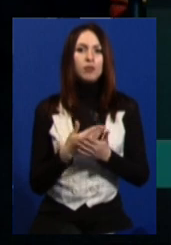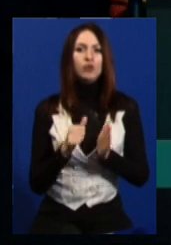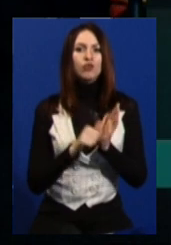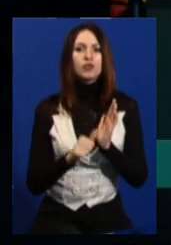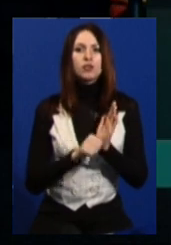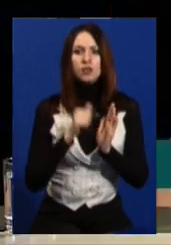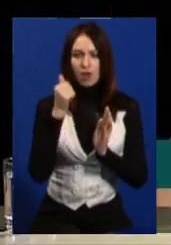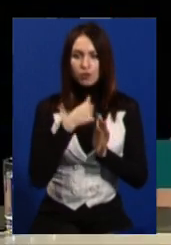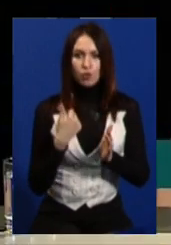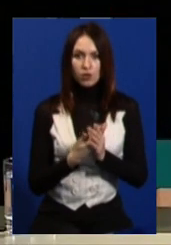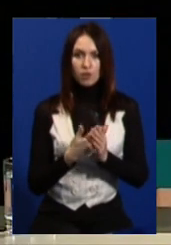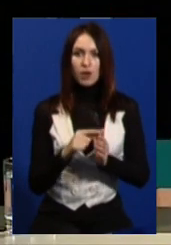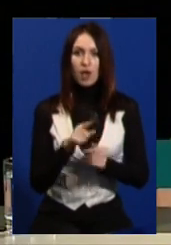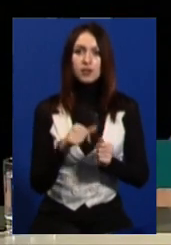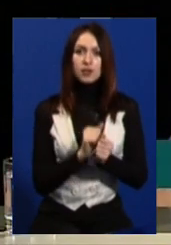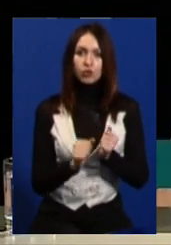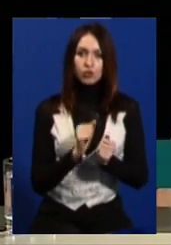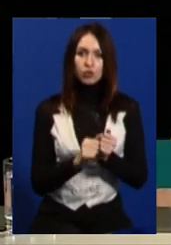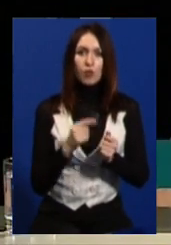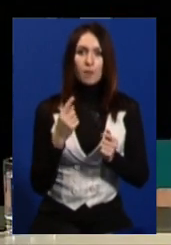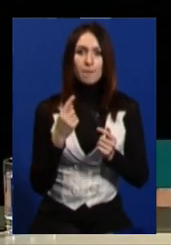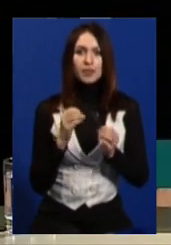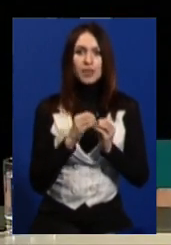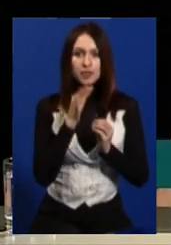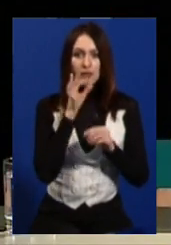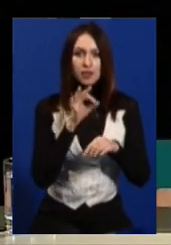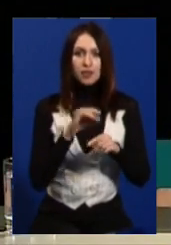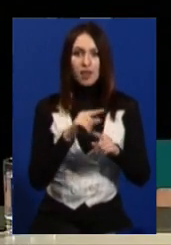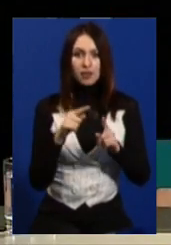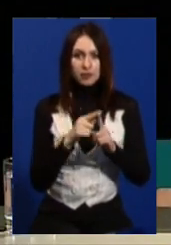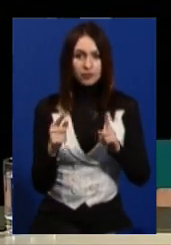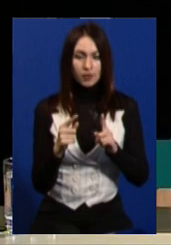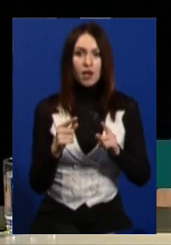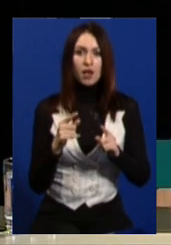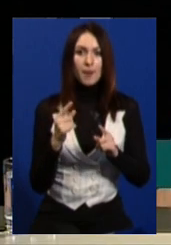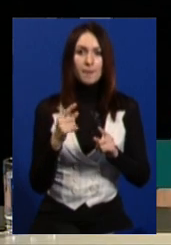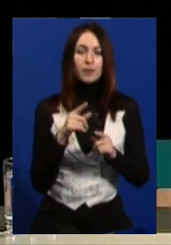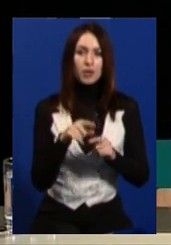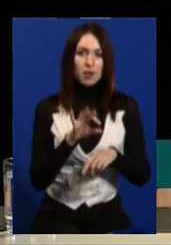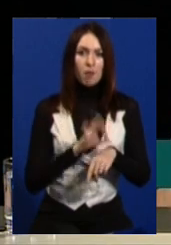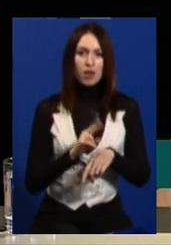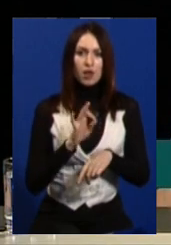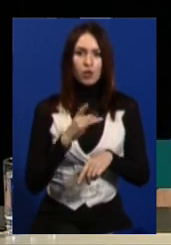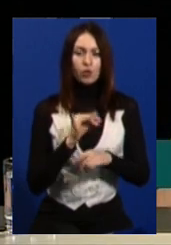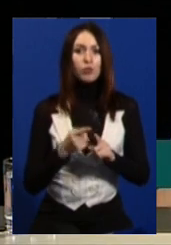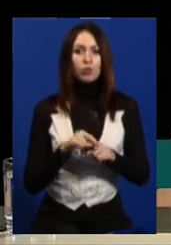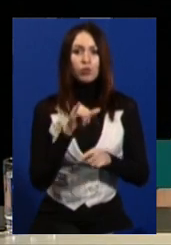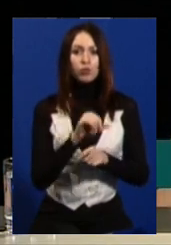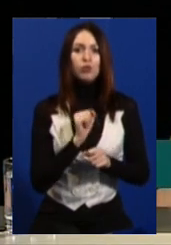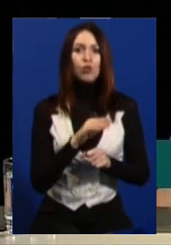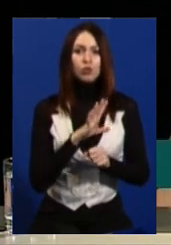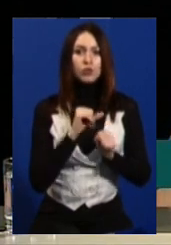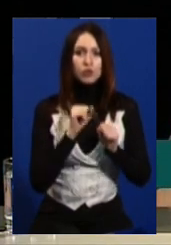60-й год, например, они зачастую в первые 10 лет жизни переболевали корью. И поэтому у них может быть защита,